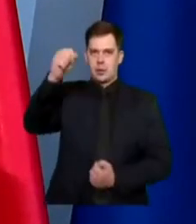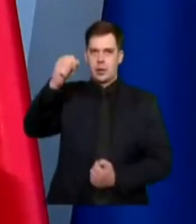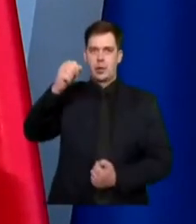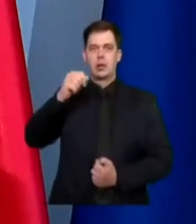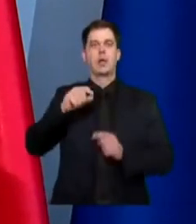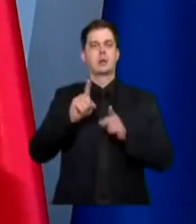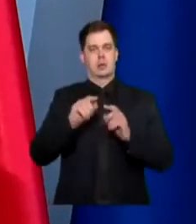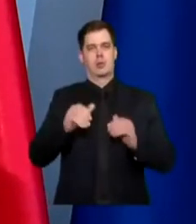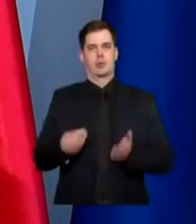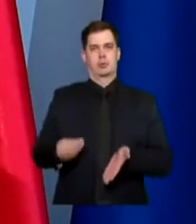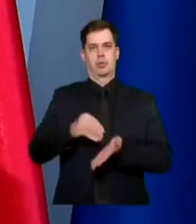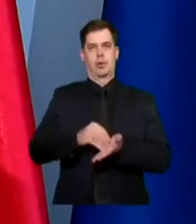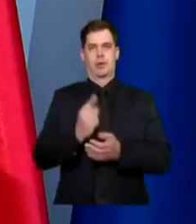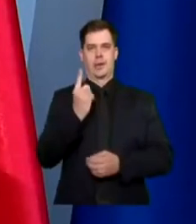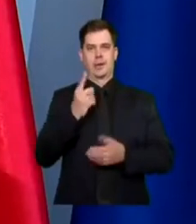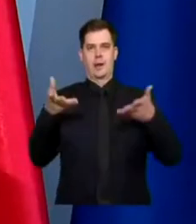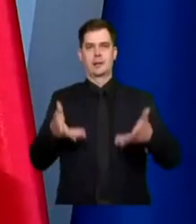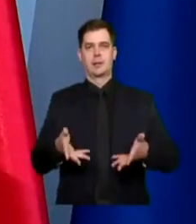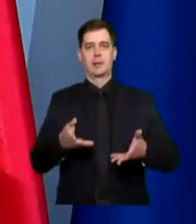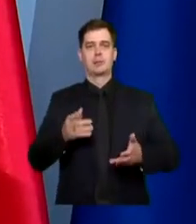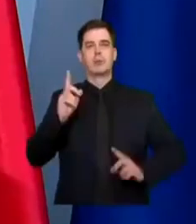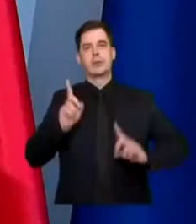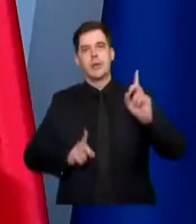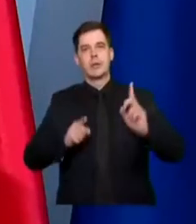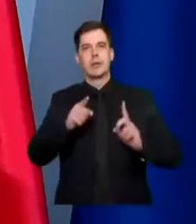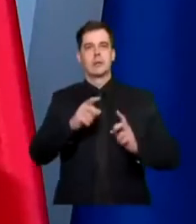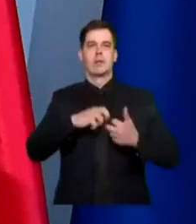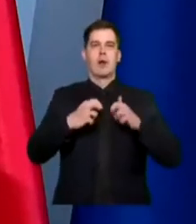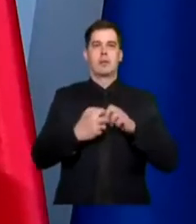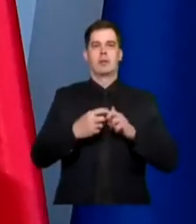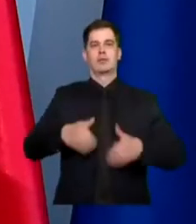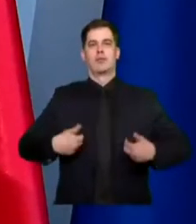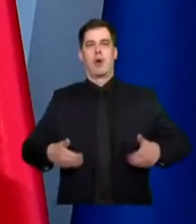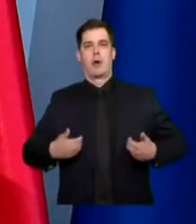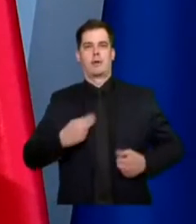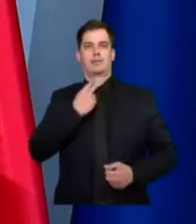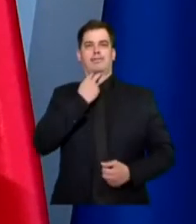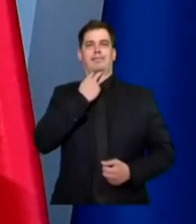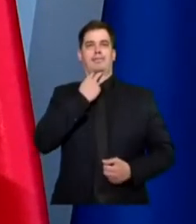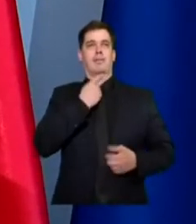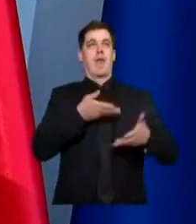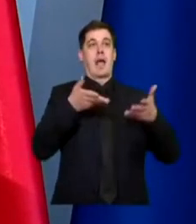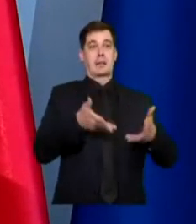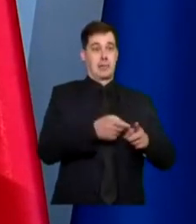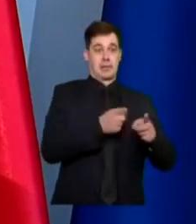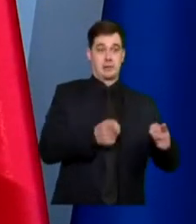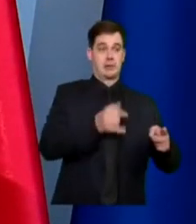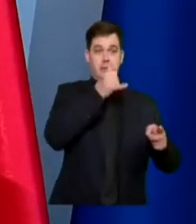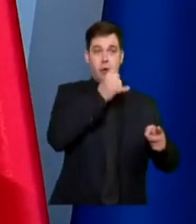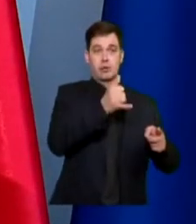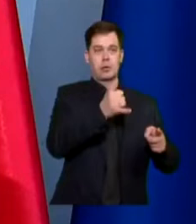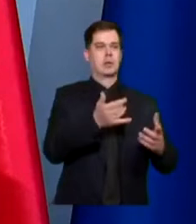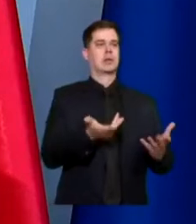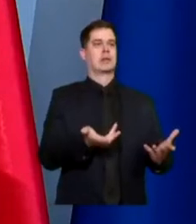egzamin dodatkowy dla tych, którzy z różnych powodów zdrowotnych, jakichś losowych, nie będą mogli wziąć udziału w egzaminie maturalnym w